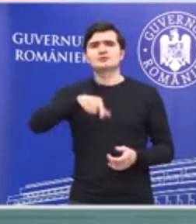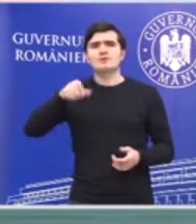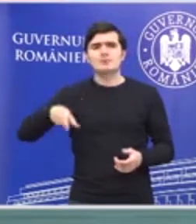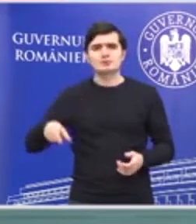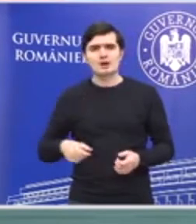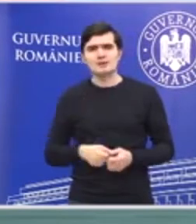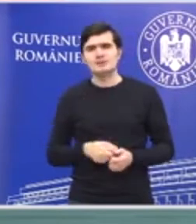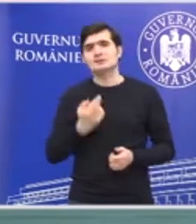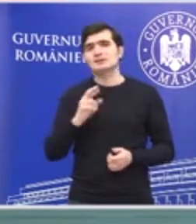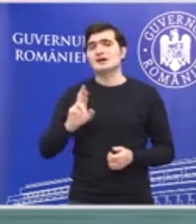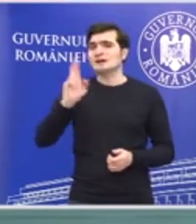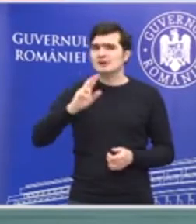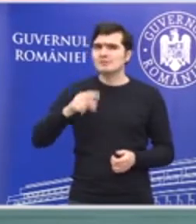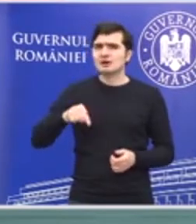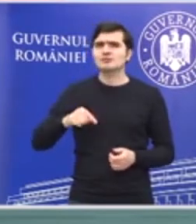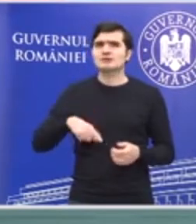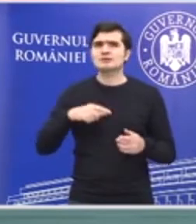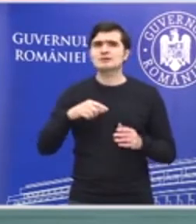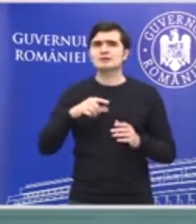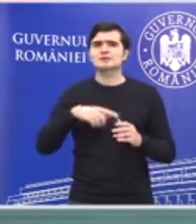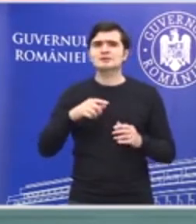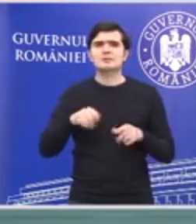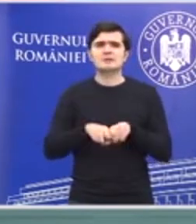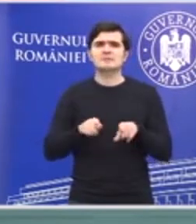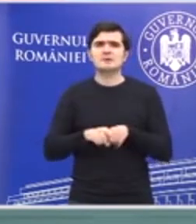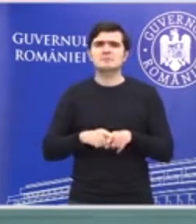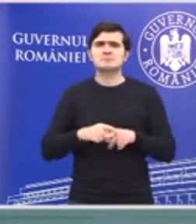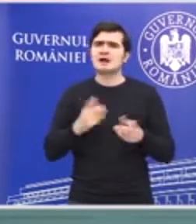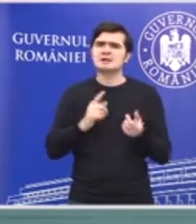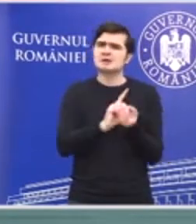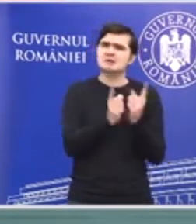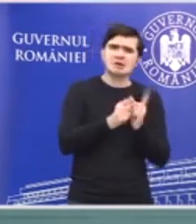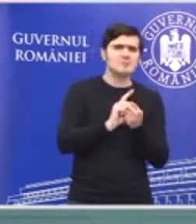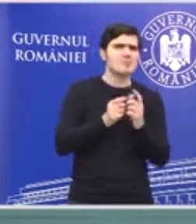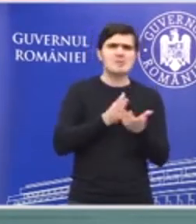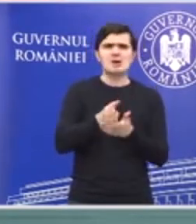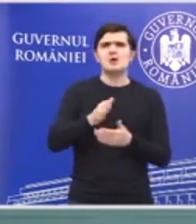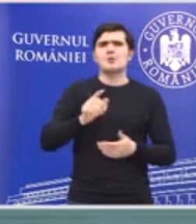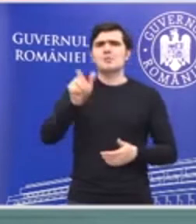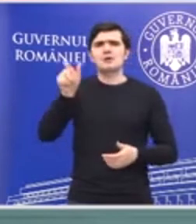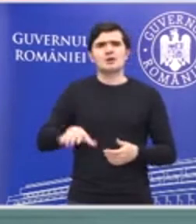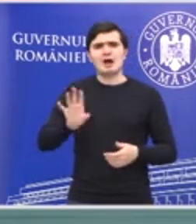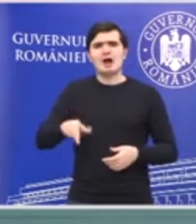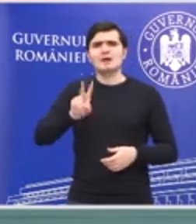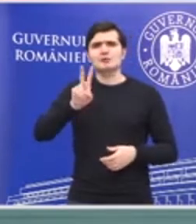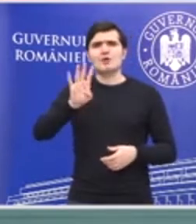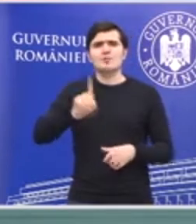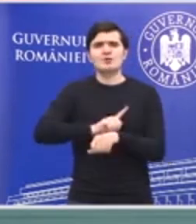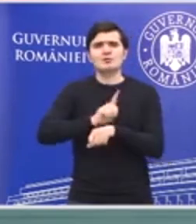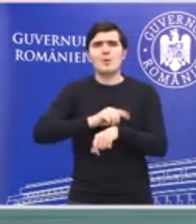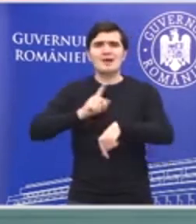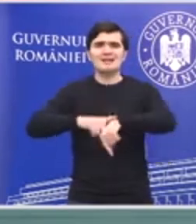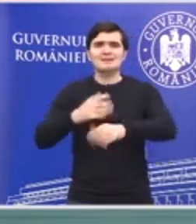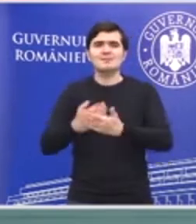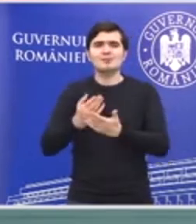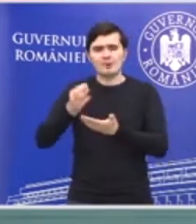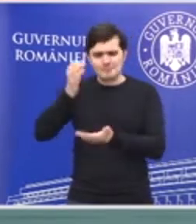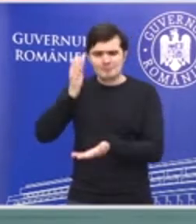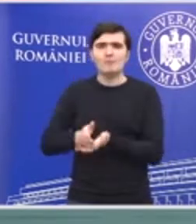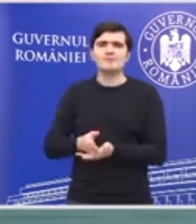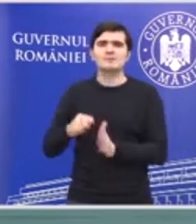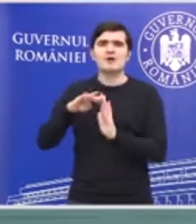însă, repet, este un proces dinamic, o persoană având la dispoziție 24 de ore pentru confirmarea